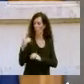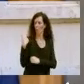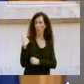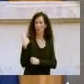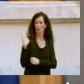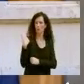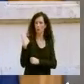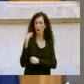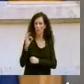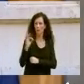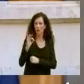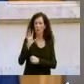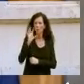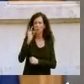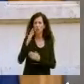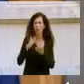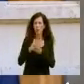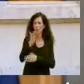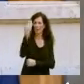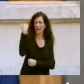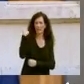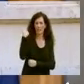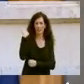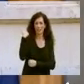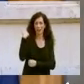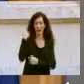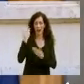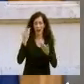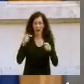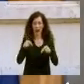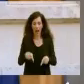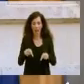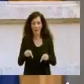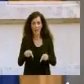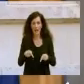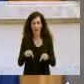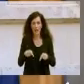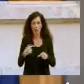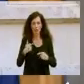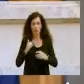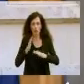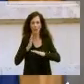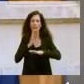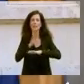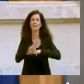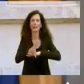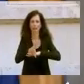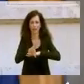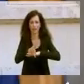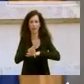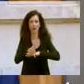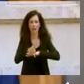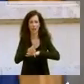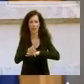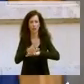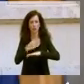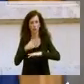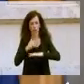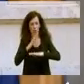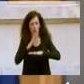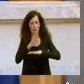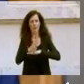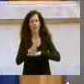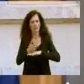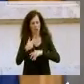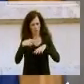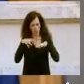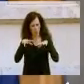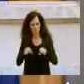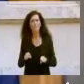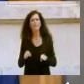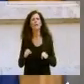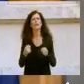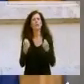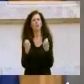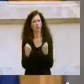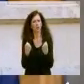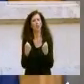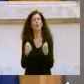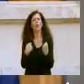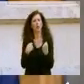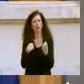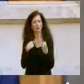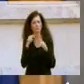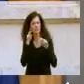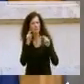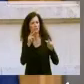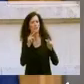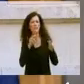50 anni fa quindi intervenire oggi con grande forza con grande visione anche